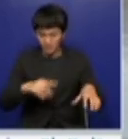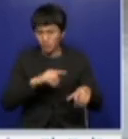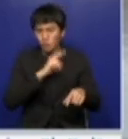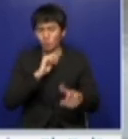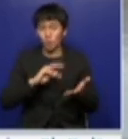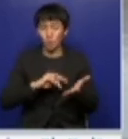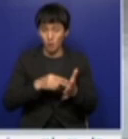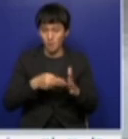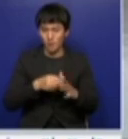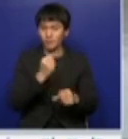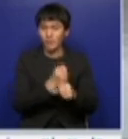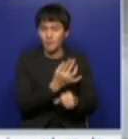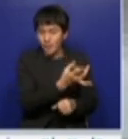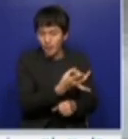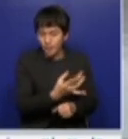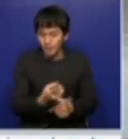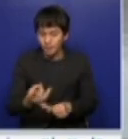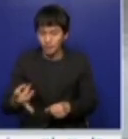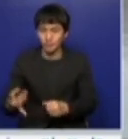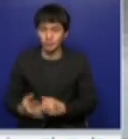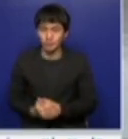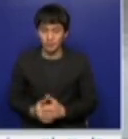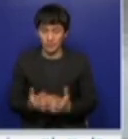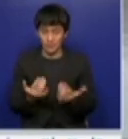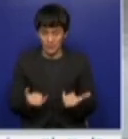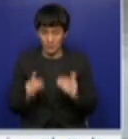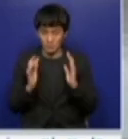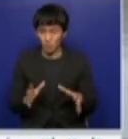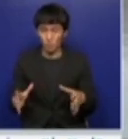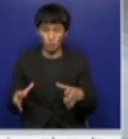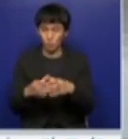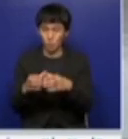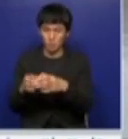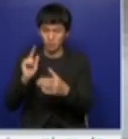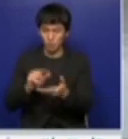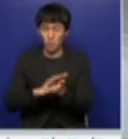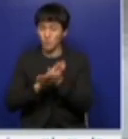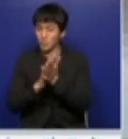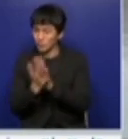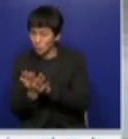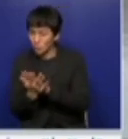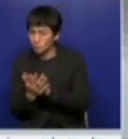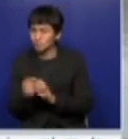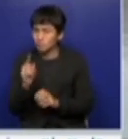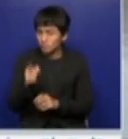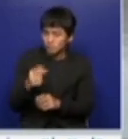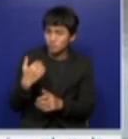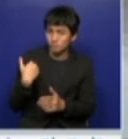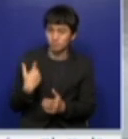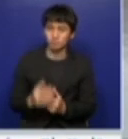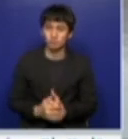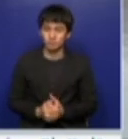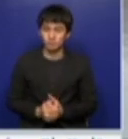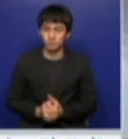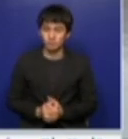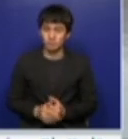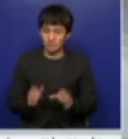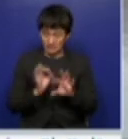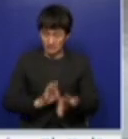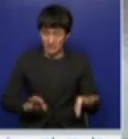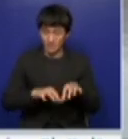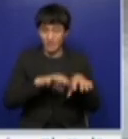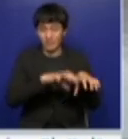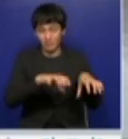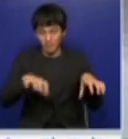บันเป็นอยู่ขณะนี้ที่มีคนกลุ่มหนึ่งบอกว่าต้องปฏิรูปหรือเปล่าคนเหล่านั้นนะครับต้องกลับไปมองแม้แต่